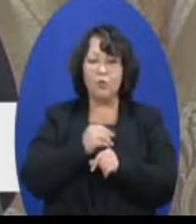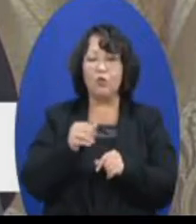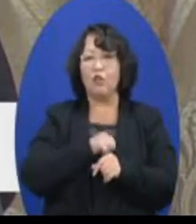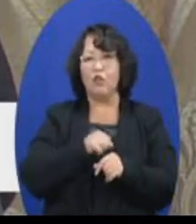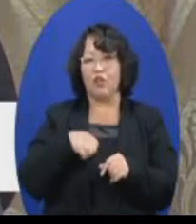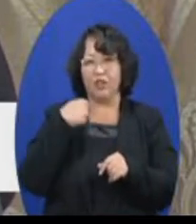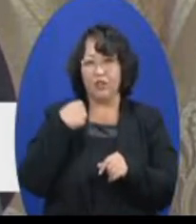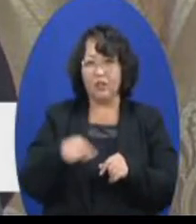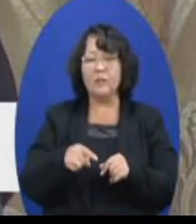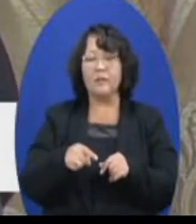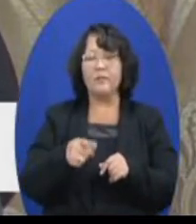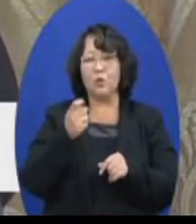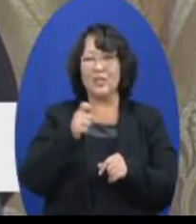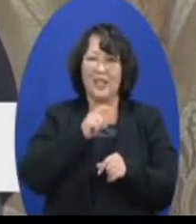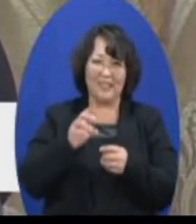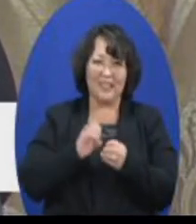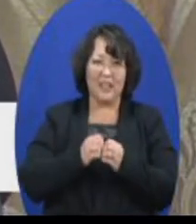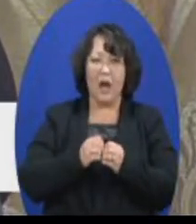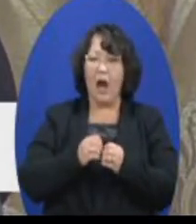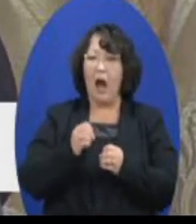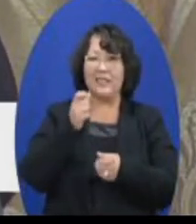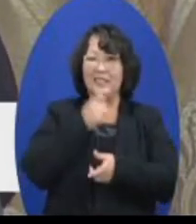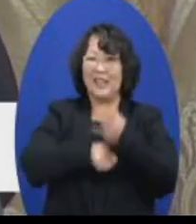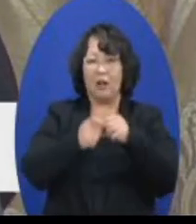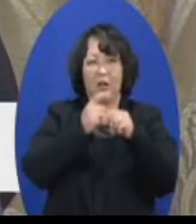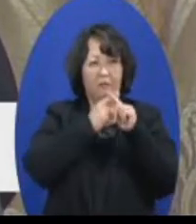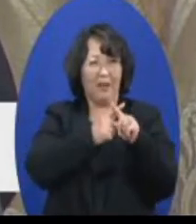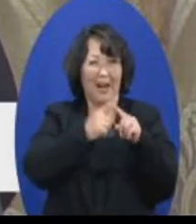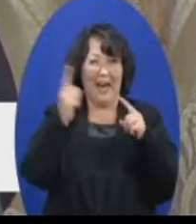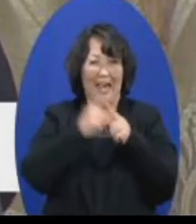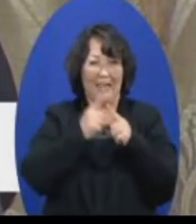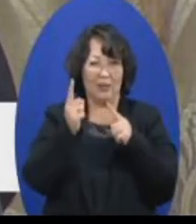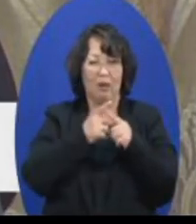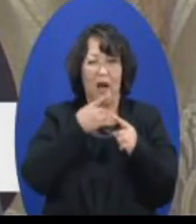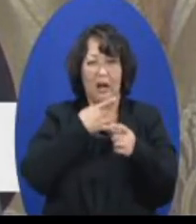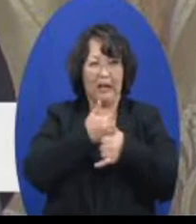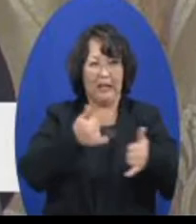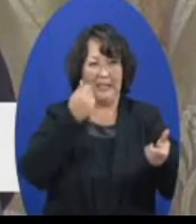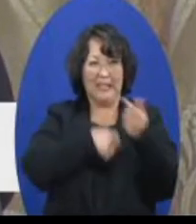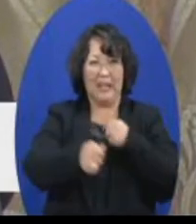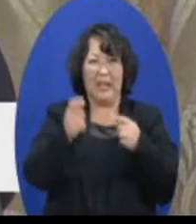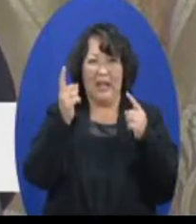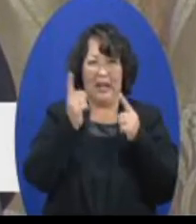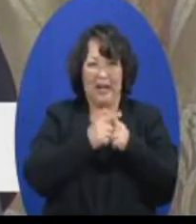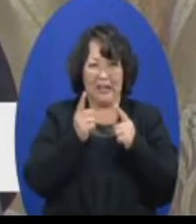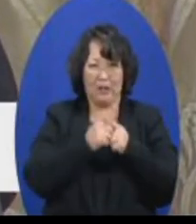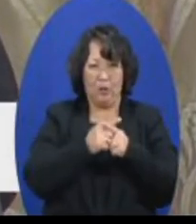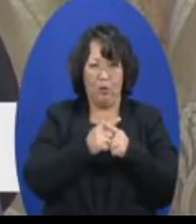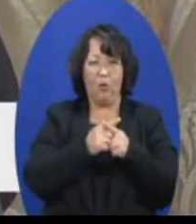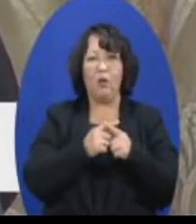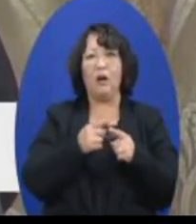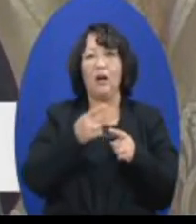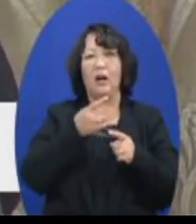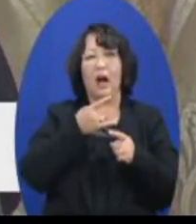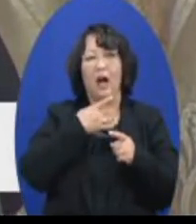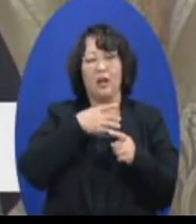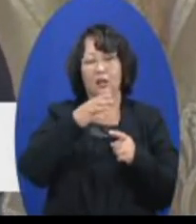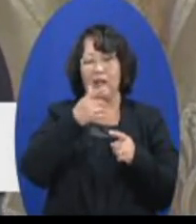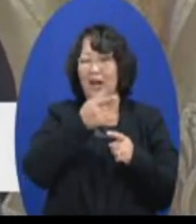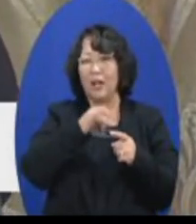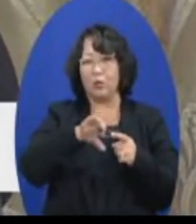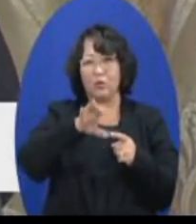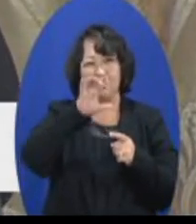өөрийнх нь одоо зөвлөлтэй хэвэл хэрэглэг хориод ирэх юм бол хэрэглэг хориглох дээрээс нь бага градустай архинуудыг хэрэглэг хорих гэдэг бол эргээгээд